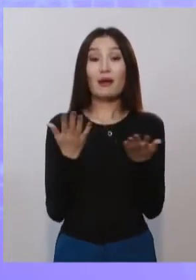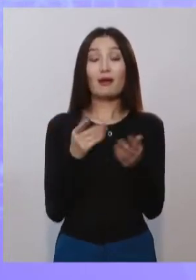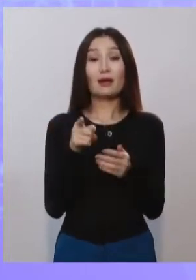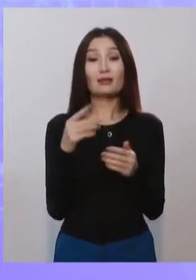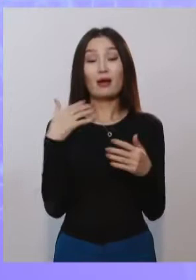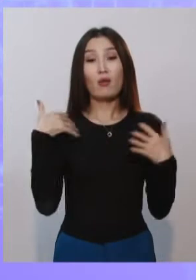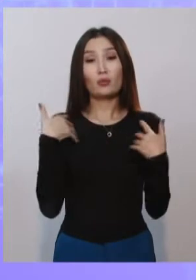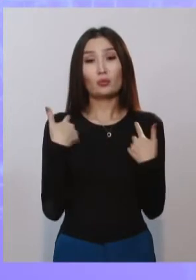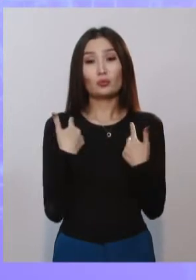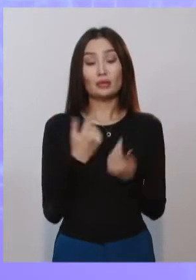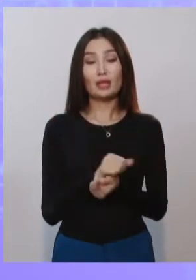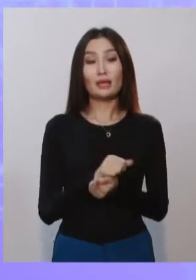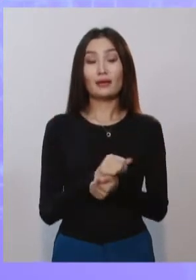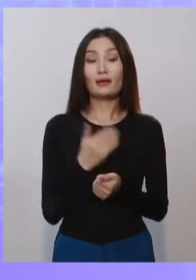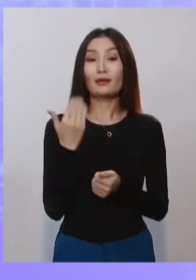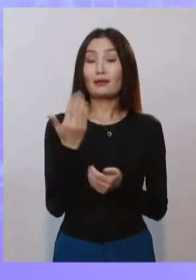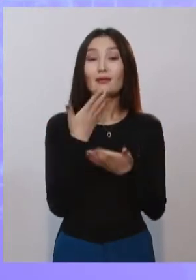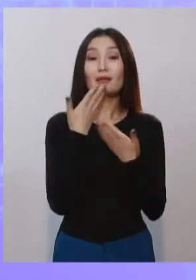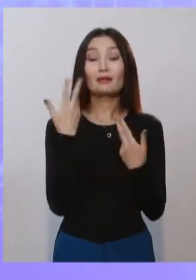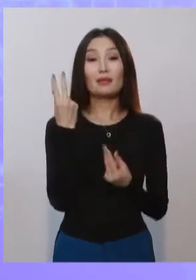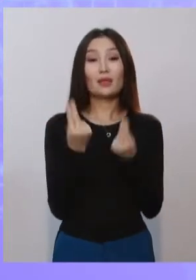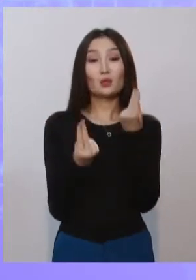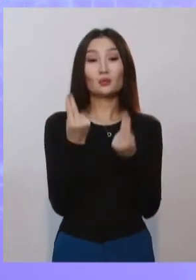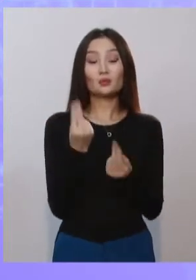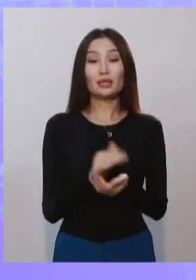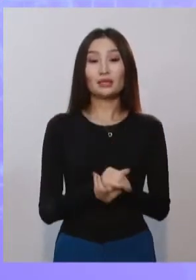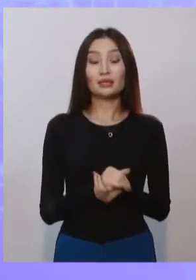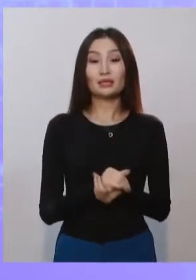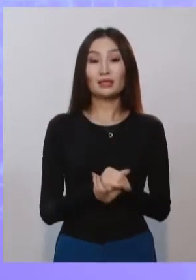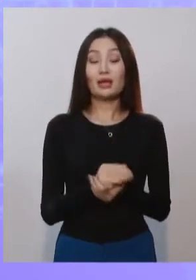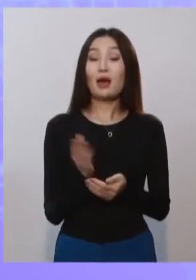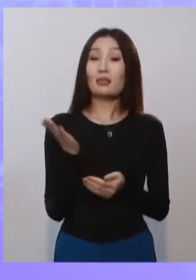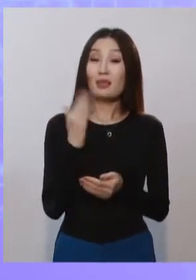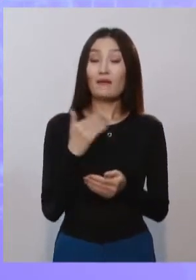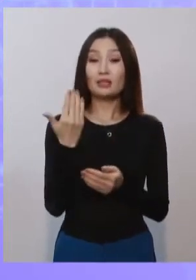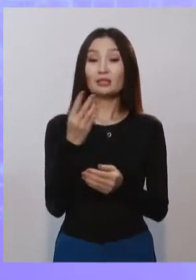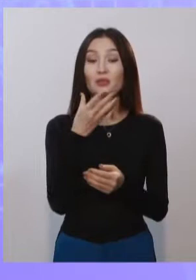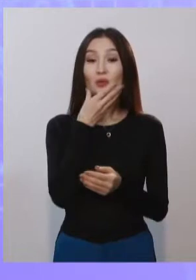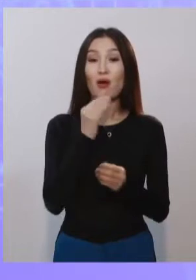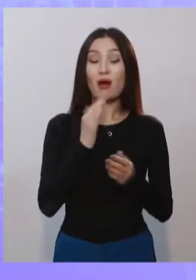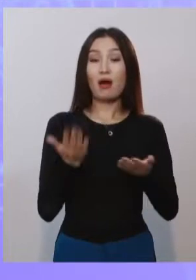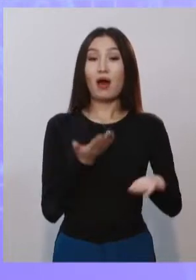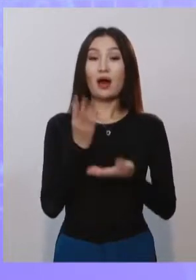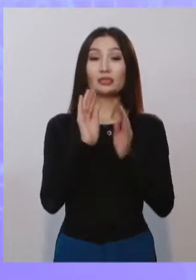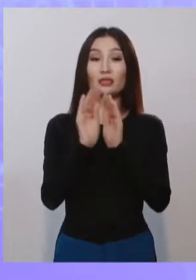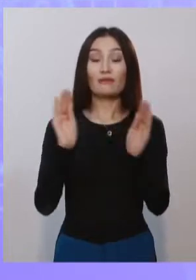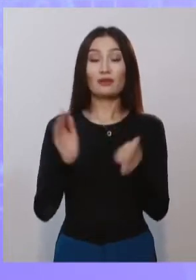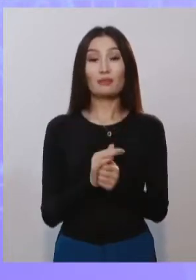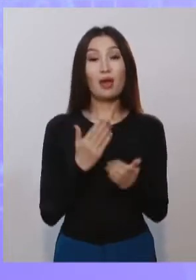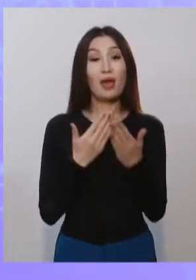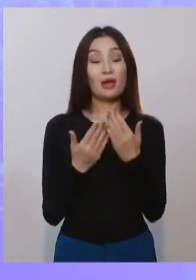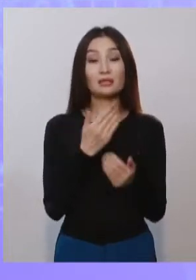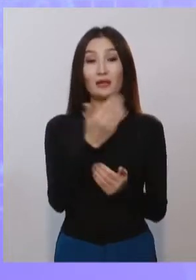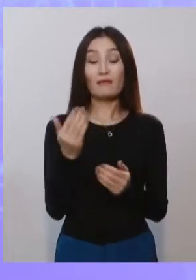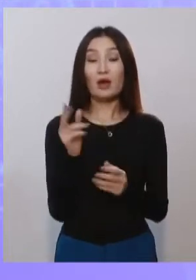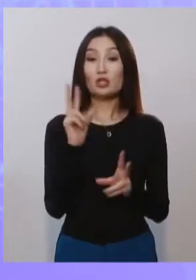грустная на ней нет игрушек давайте ее оживим если